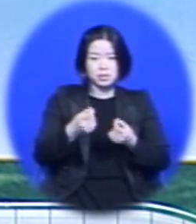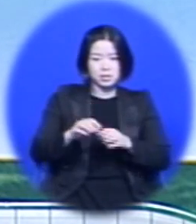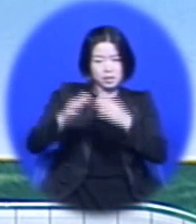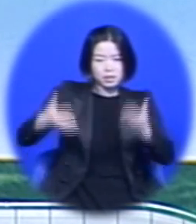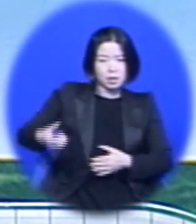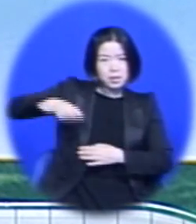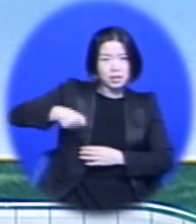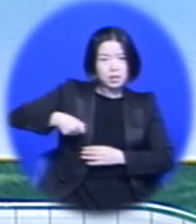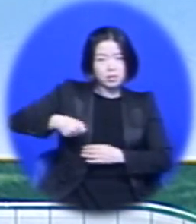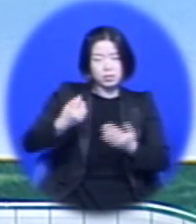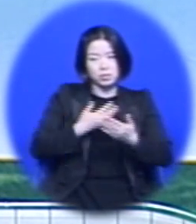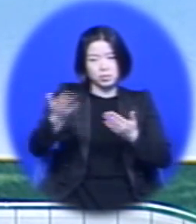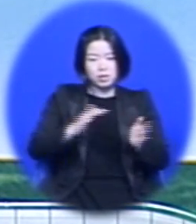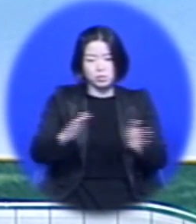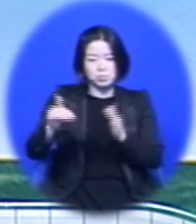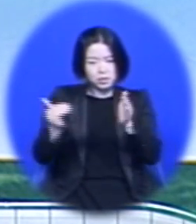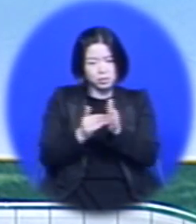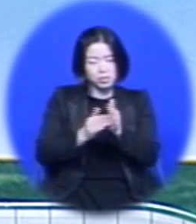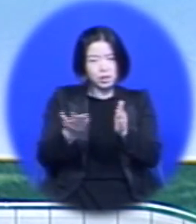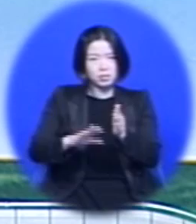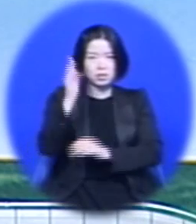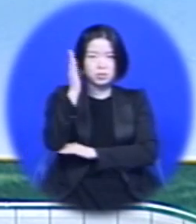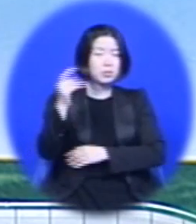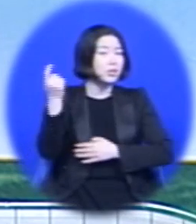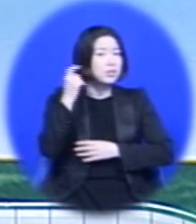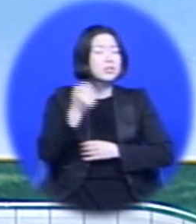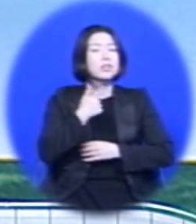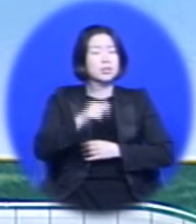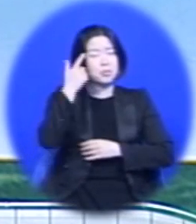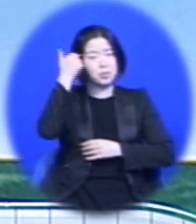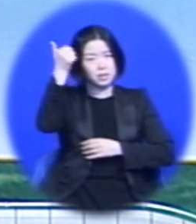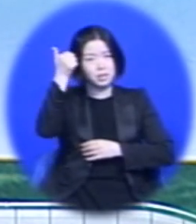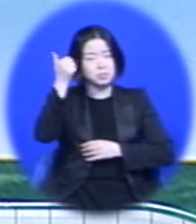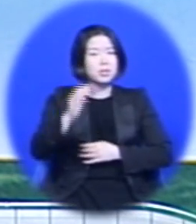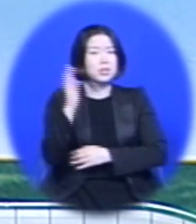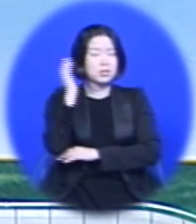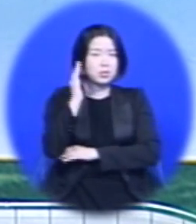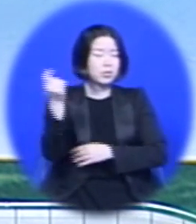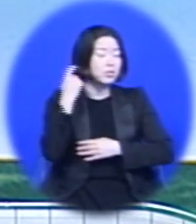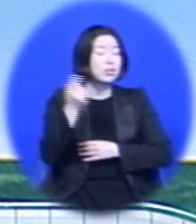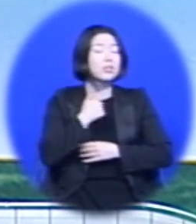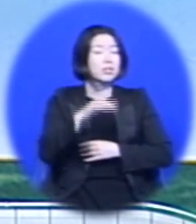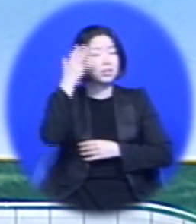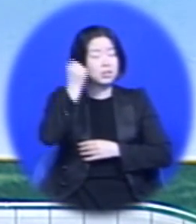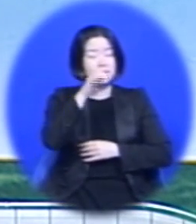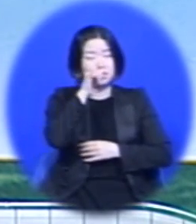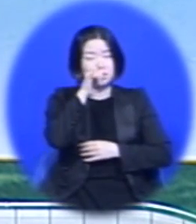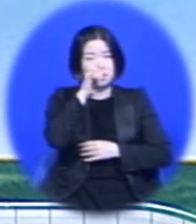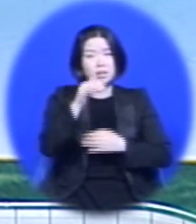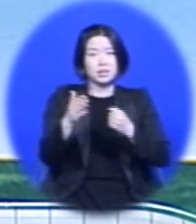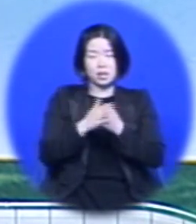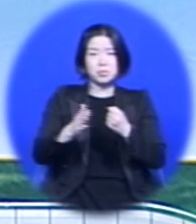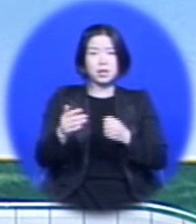떠나려고 하는데 설교를 들었던 생각이 납니다. 목사님의 설교를 들었던 기억이 납니다. 그래서